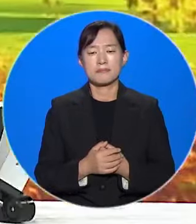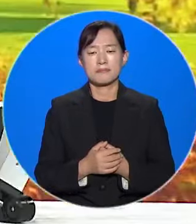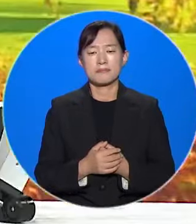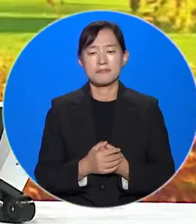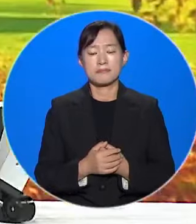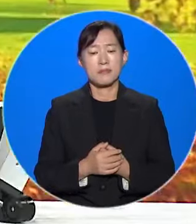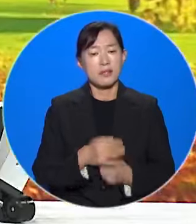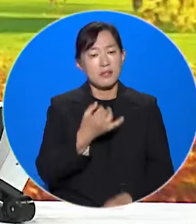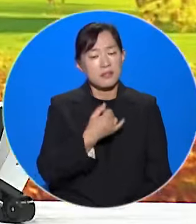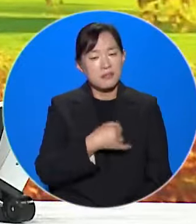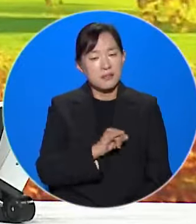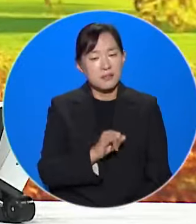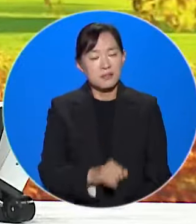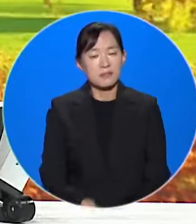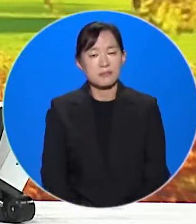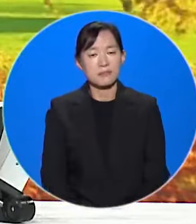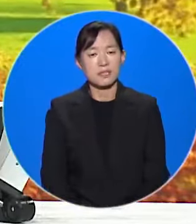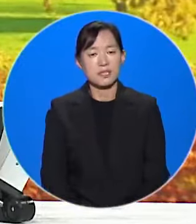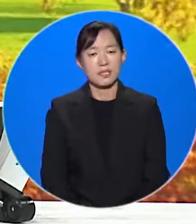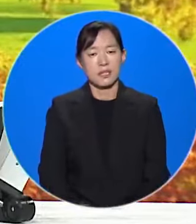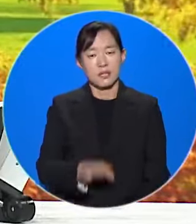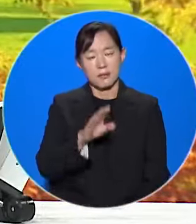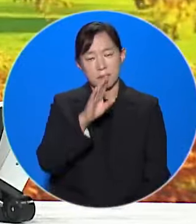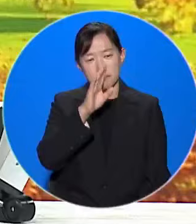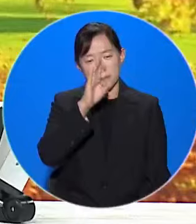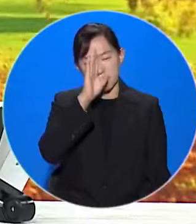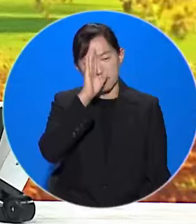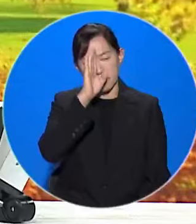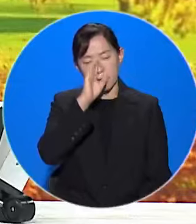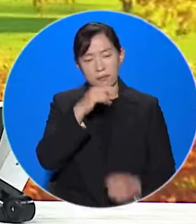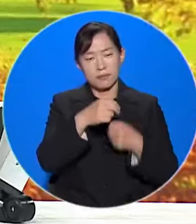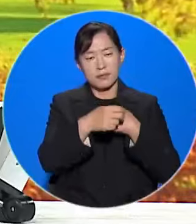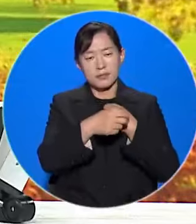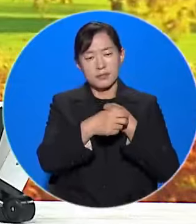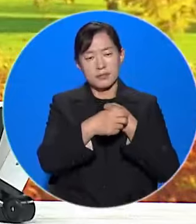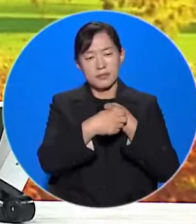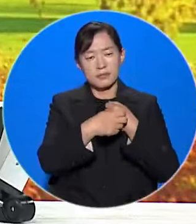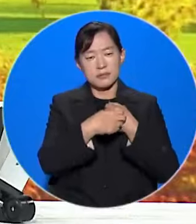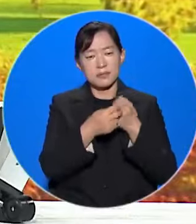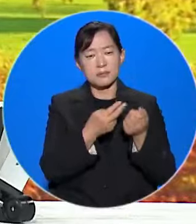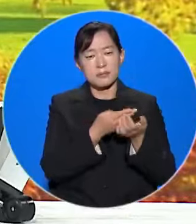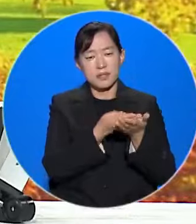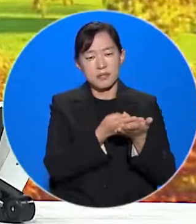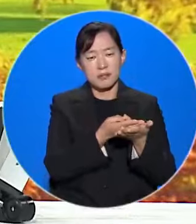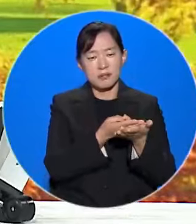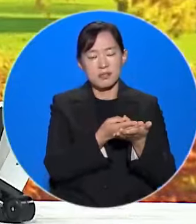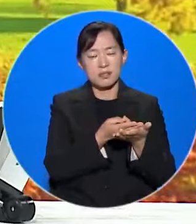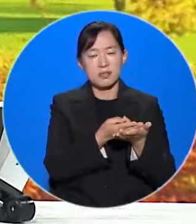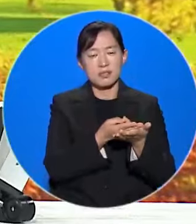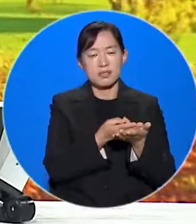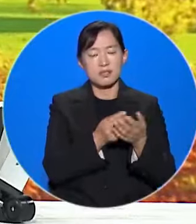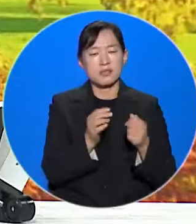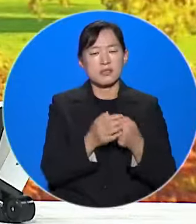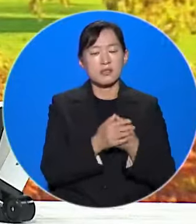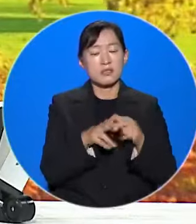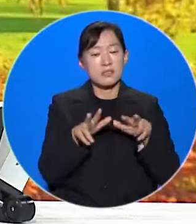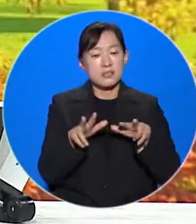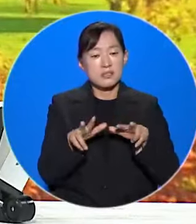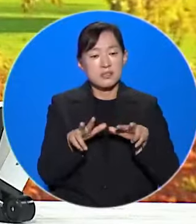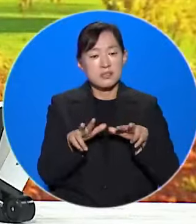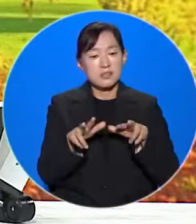지금 따님이 중환자실에서 일반 병실로 왔으면 조금 전에 왔어요. 어, 네. 그럼 우리 권사님이 옆에서 지금